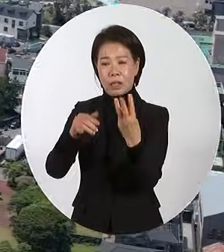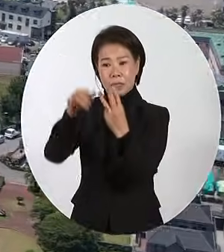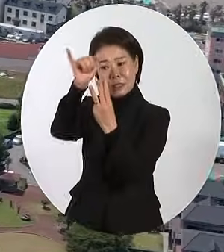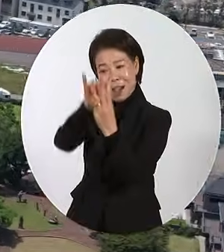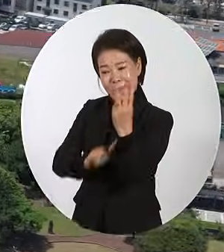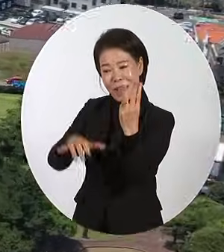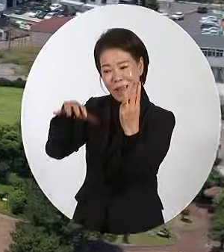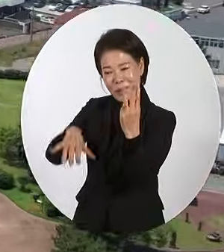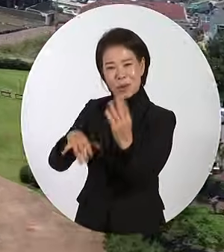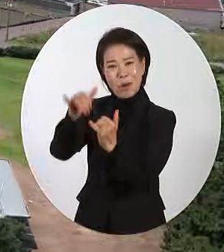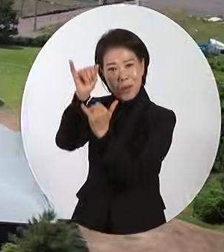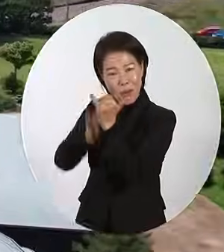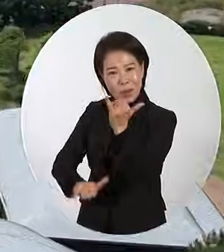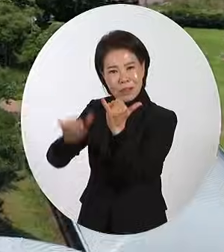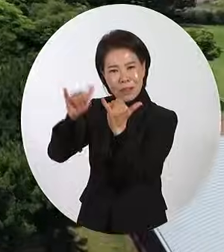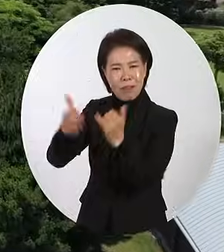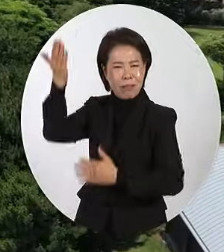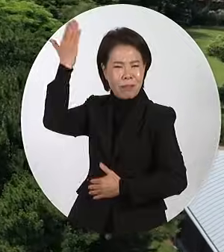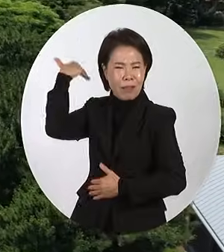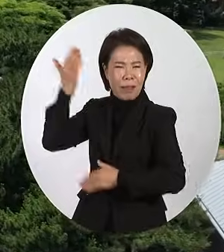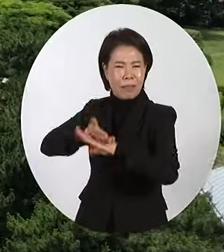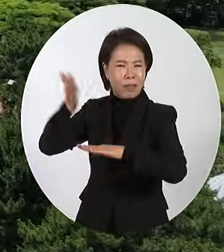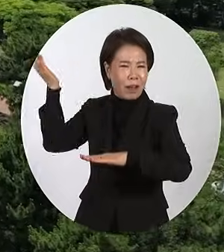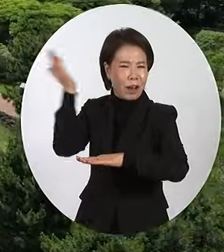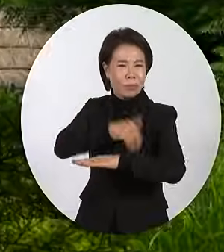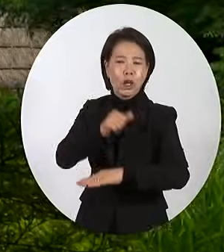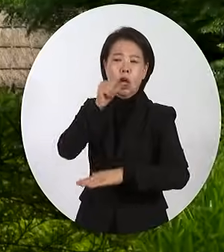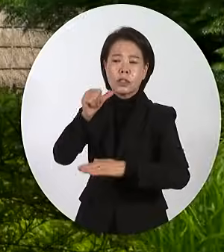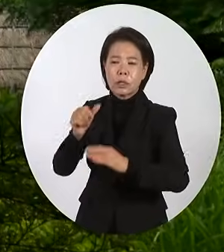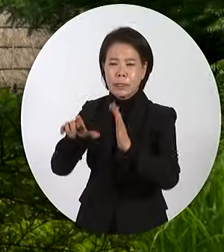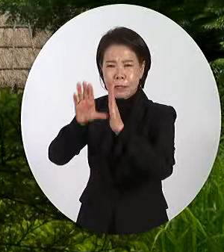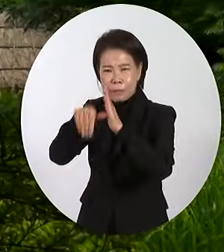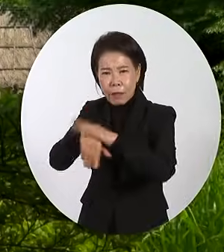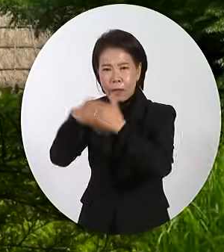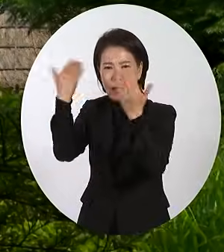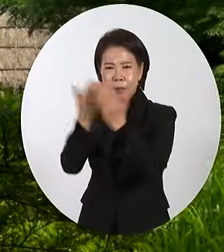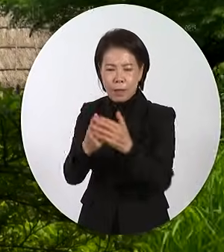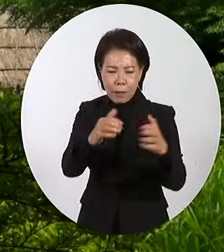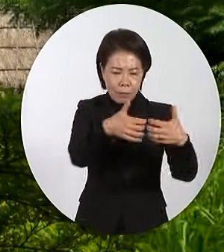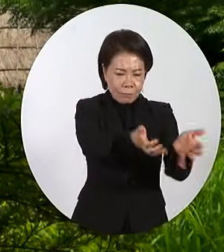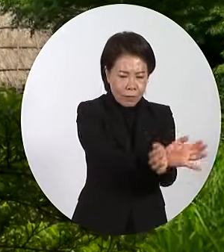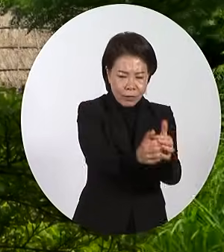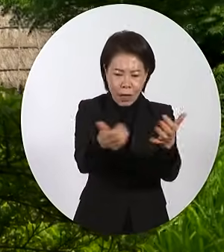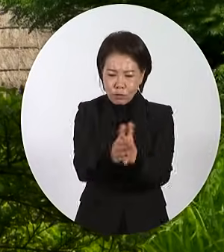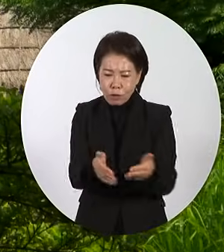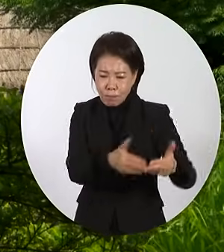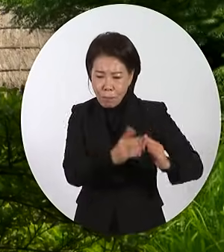삼양동 유적은 청동기에서 초기 철기 시대에 이르는 제주 대표 취락 유적으로